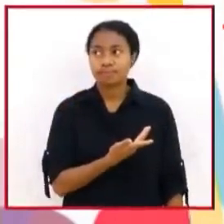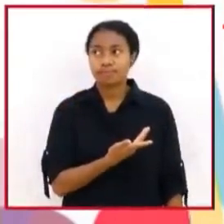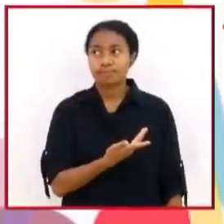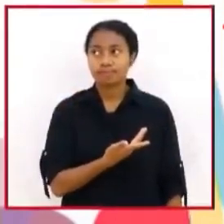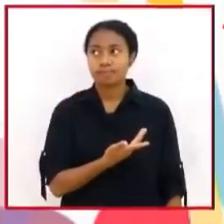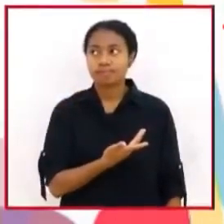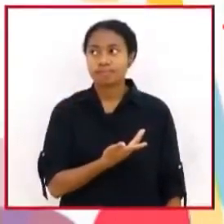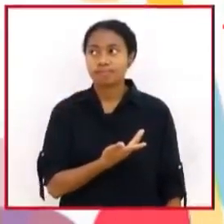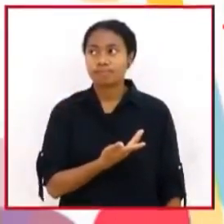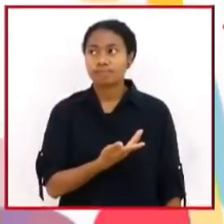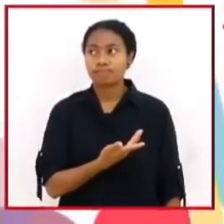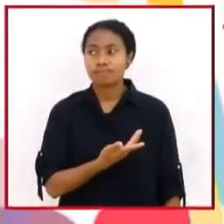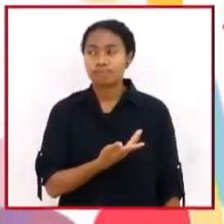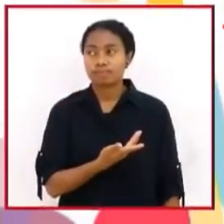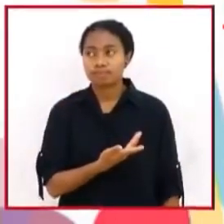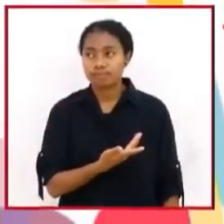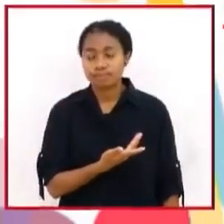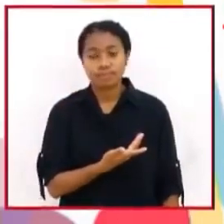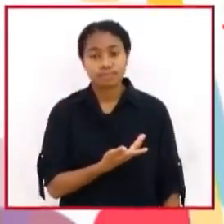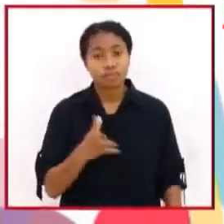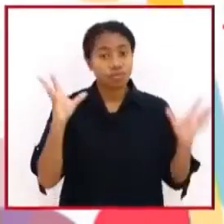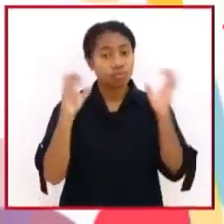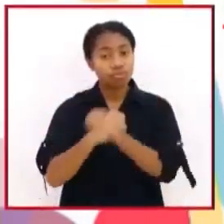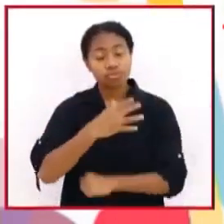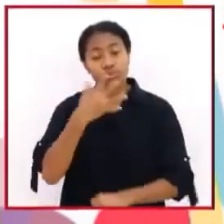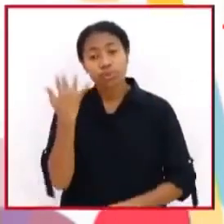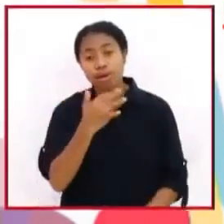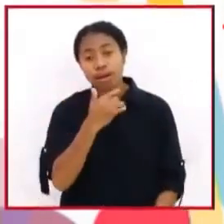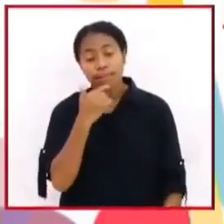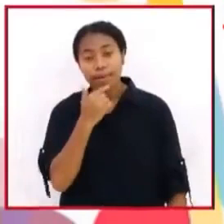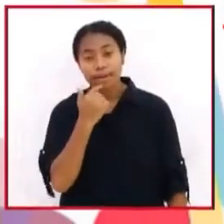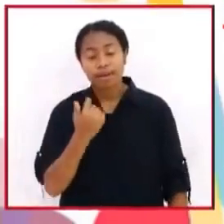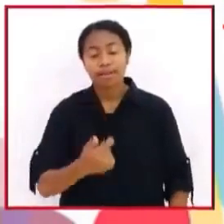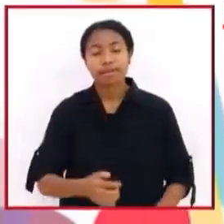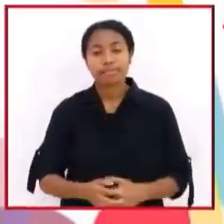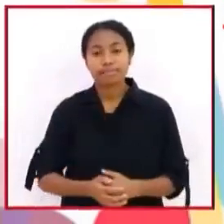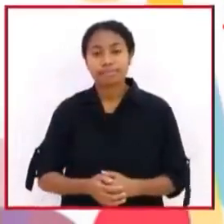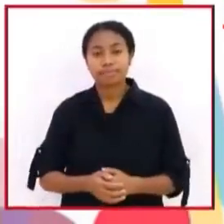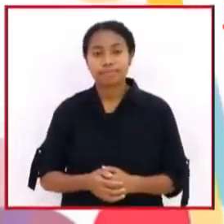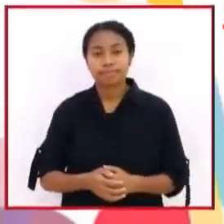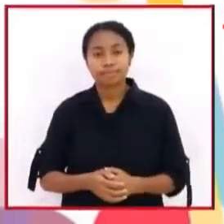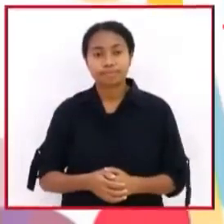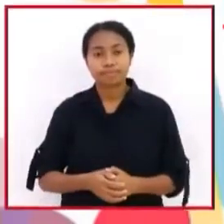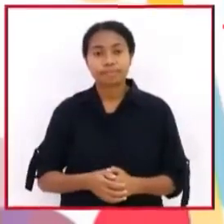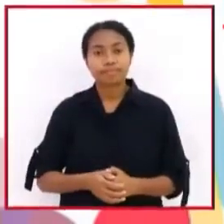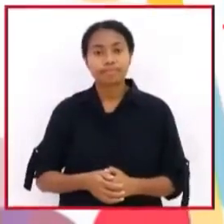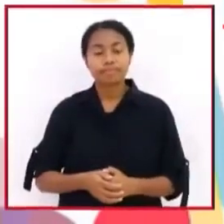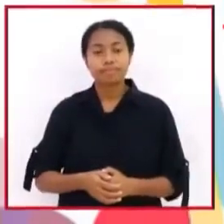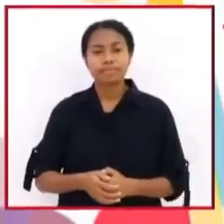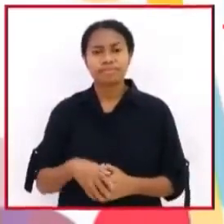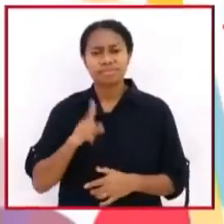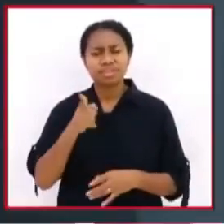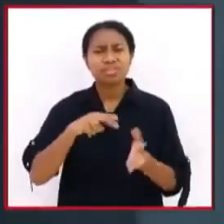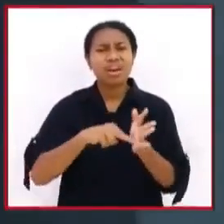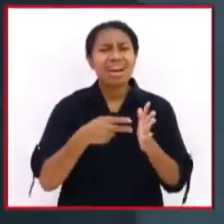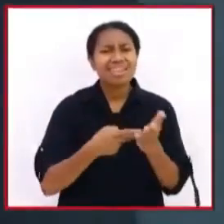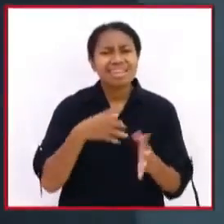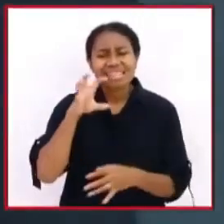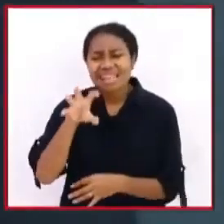karena mereka tahu bahwa dia adalah Mesias berarti